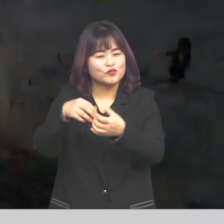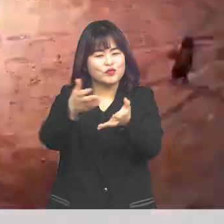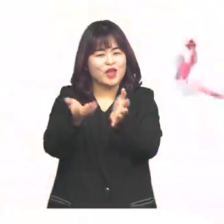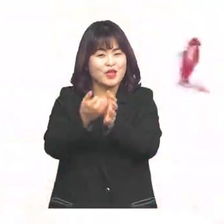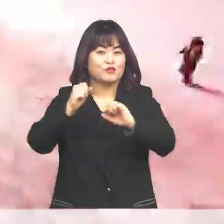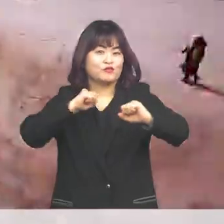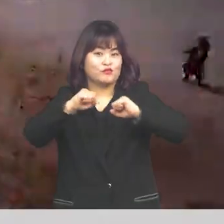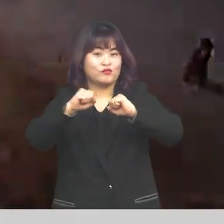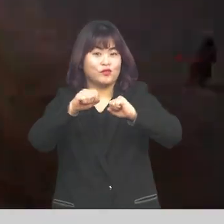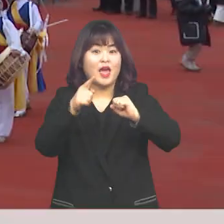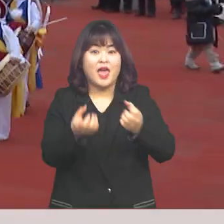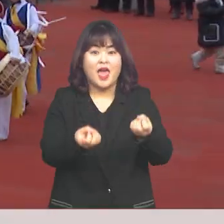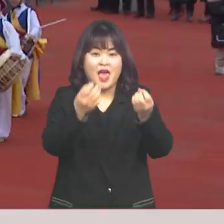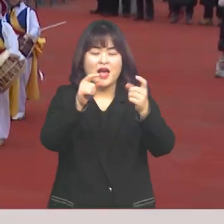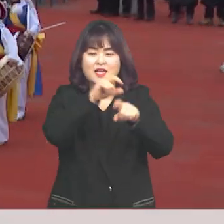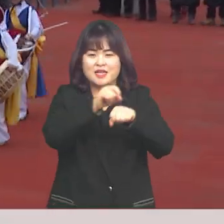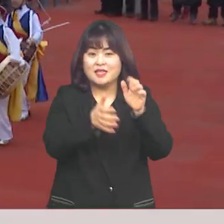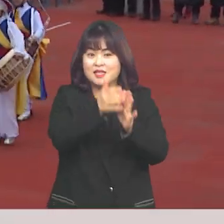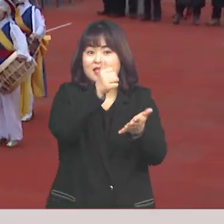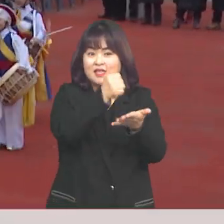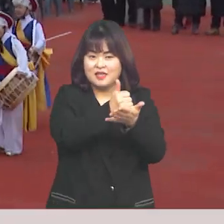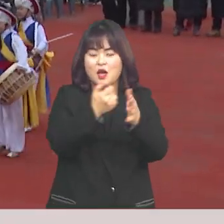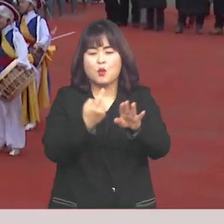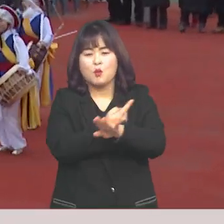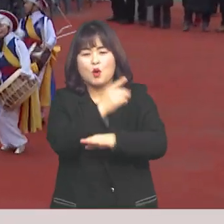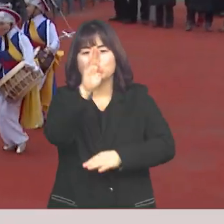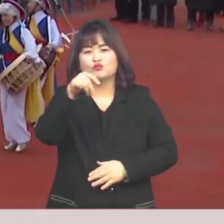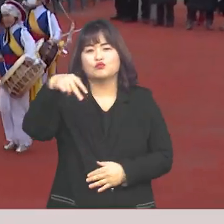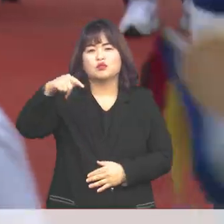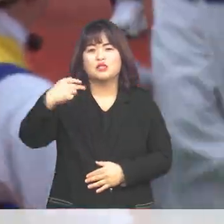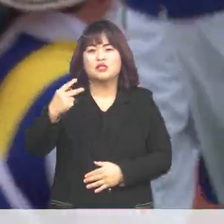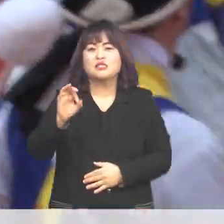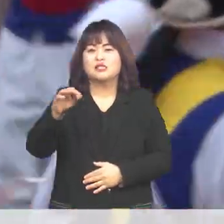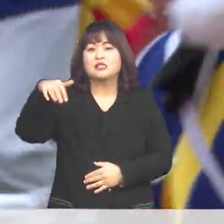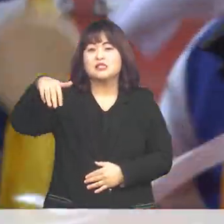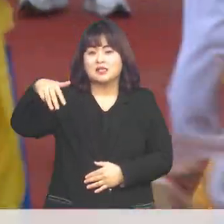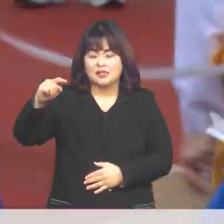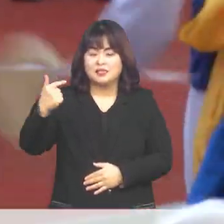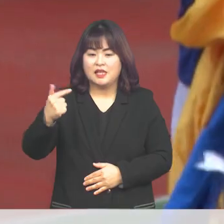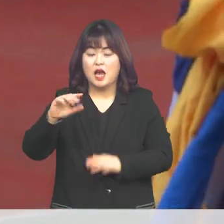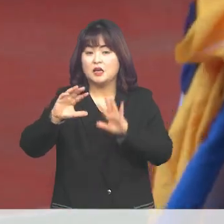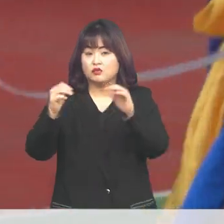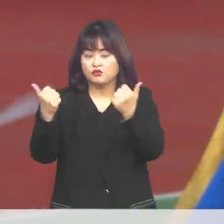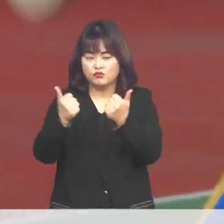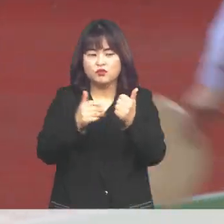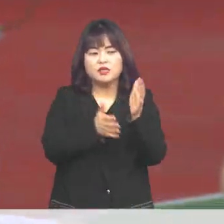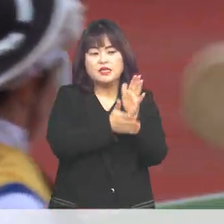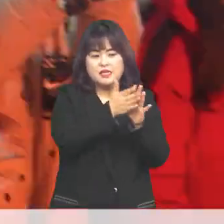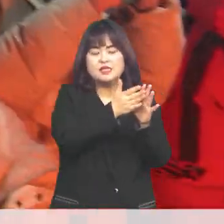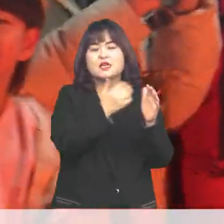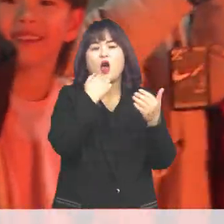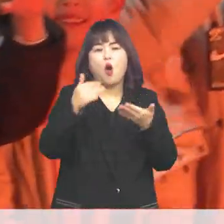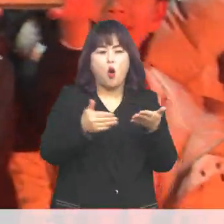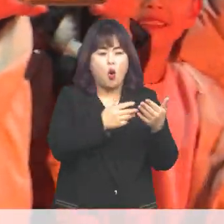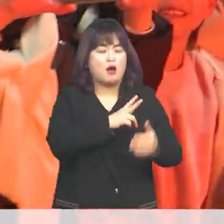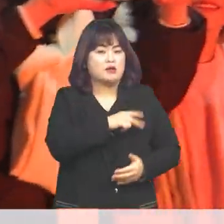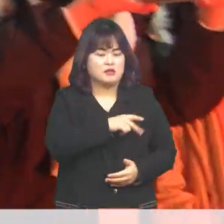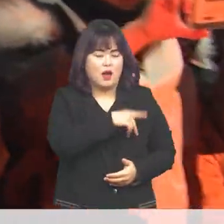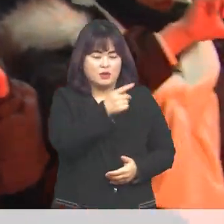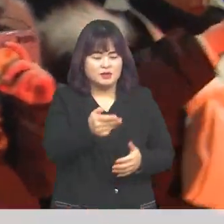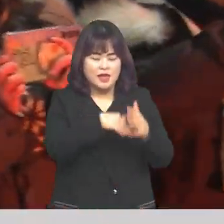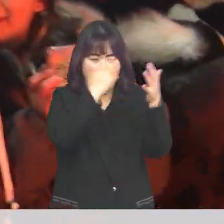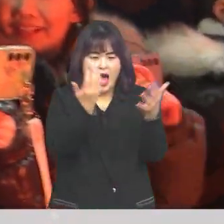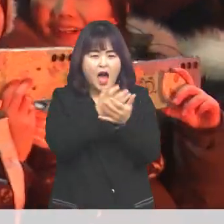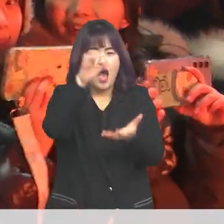민속행사위원회가 주최한 신봉체육공원 축제에는 이상일 용인특례시장과 부승찬 국회의원을 비롯해 도시의원, 기관단체